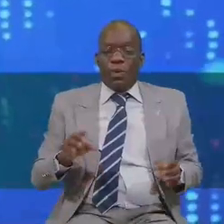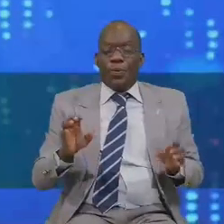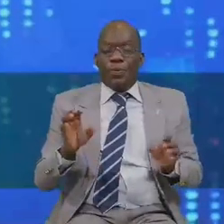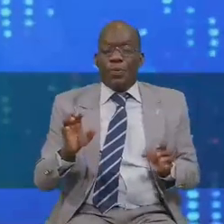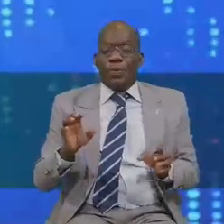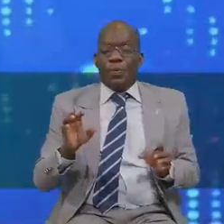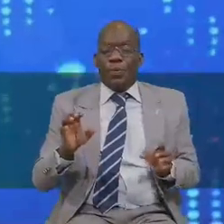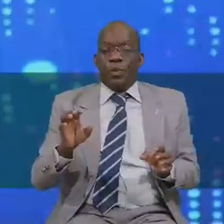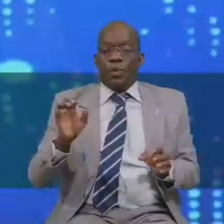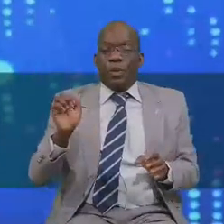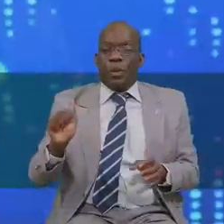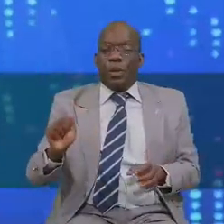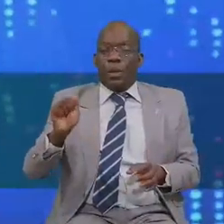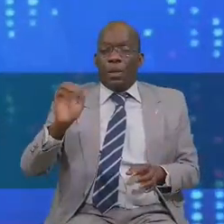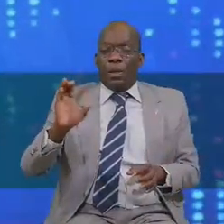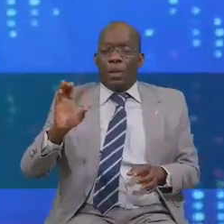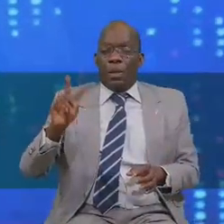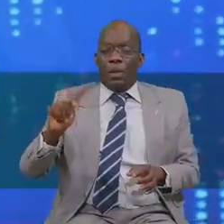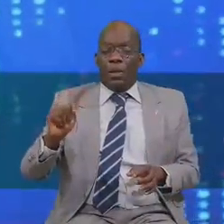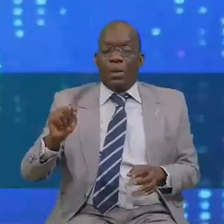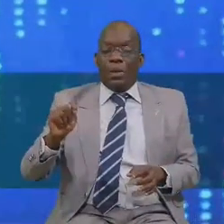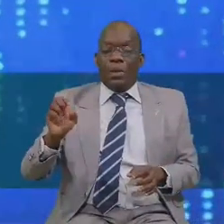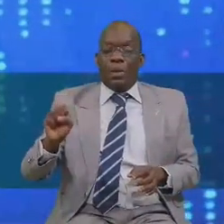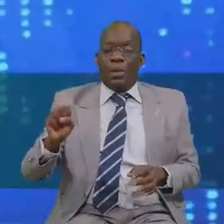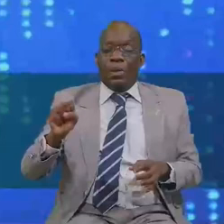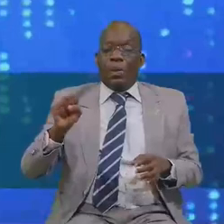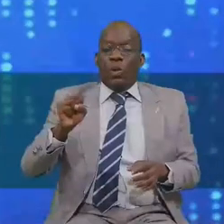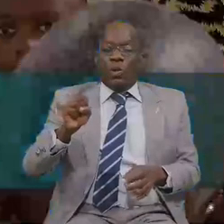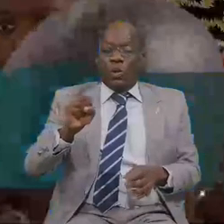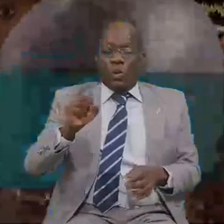Acte 26, verset 16,